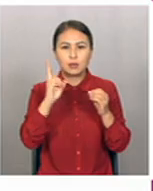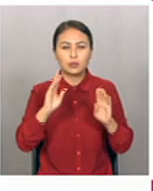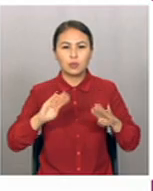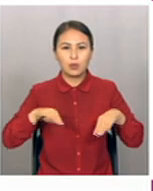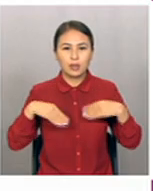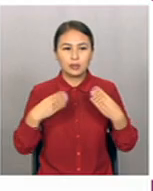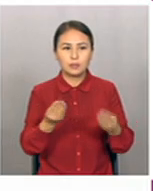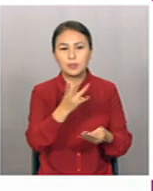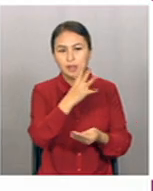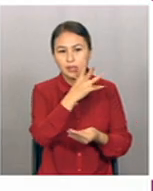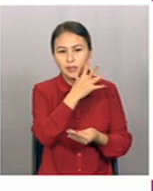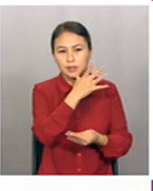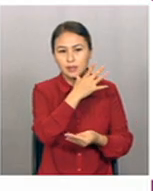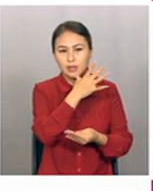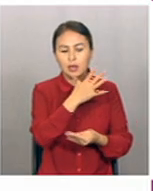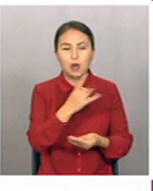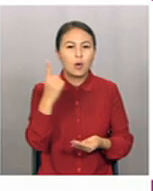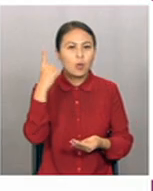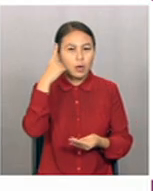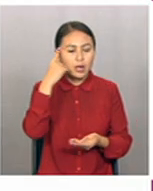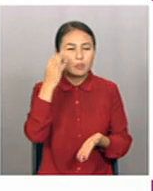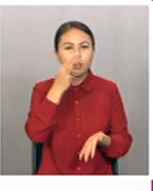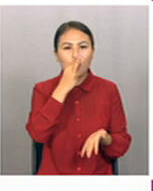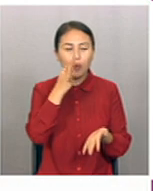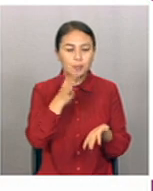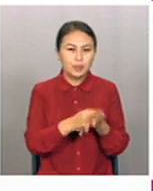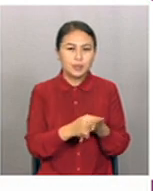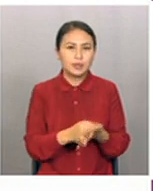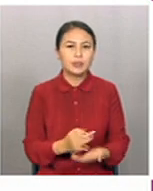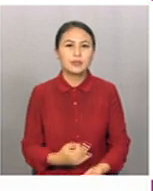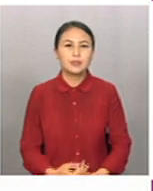беріледі. Ойланып жауап беріңдер.